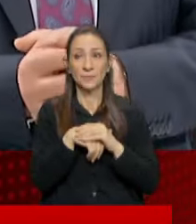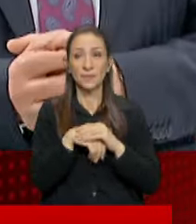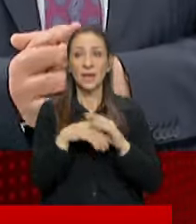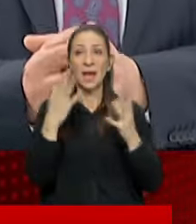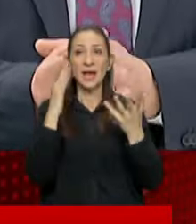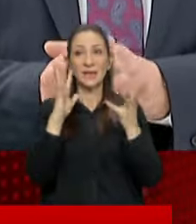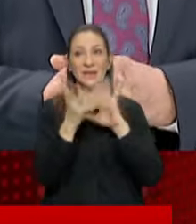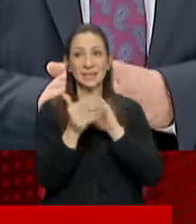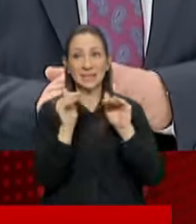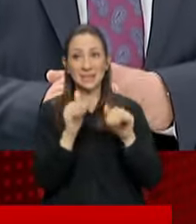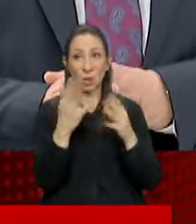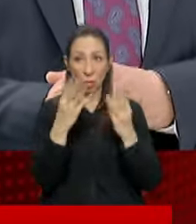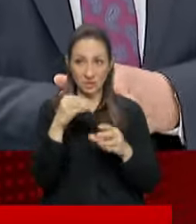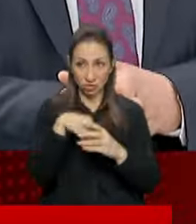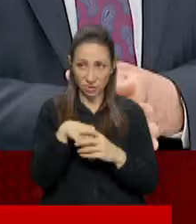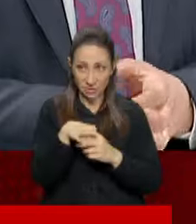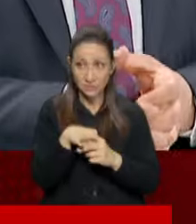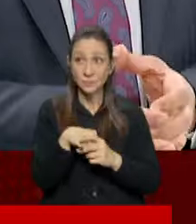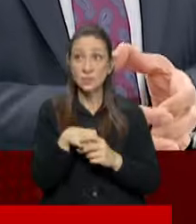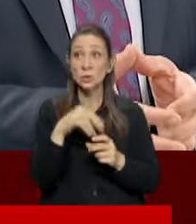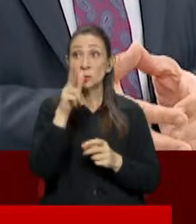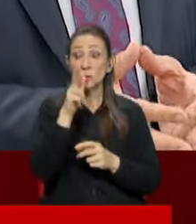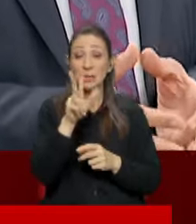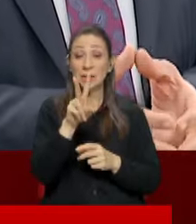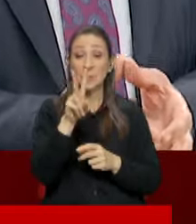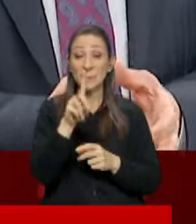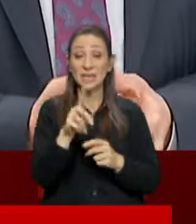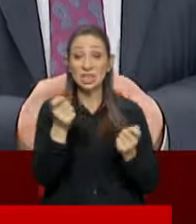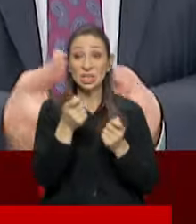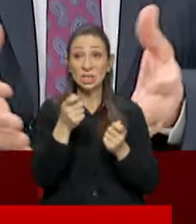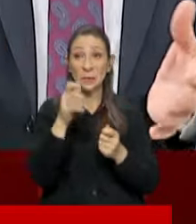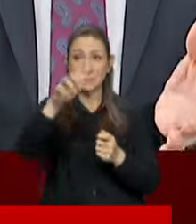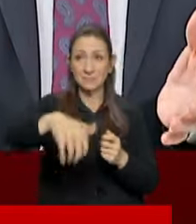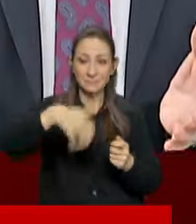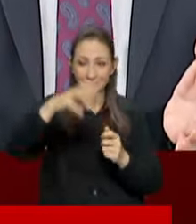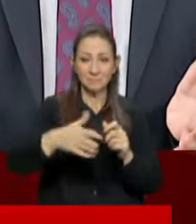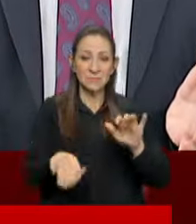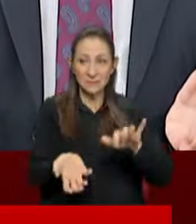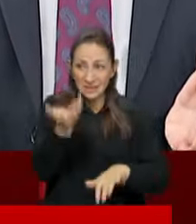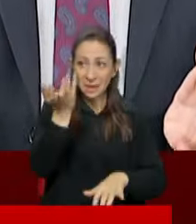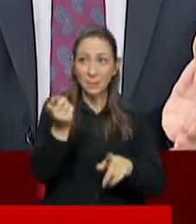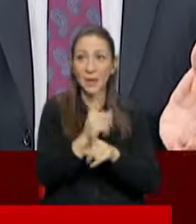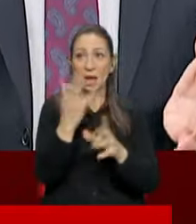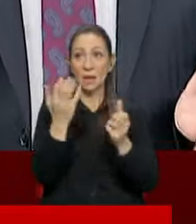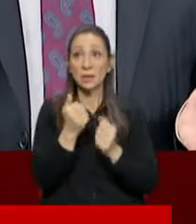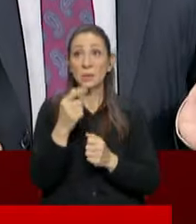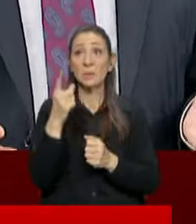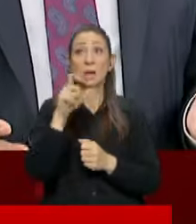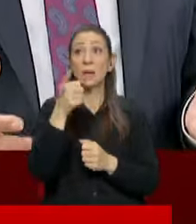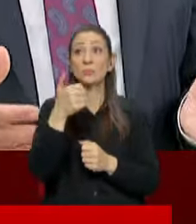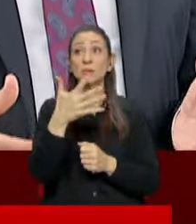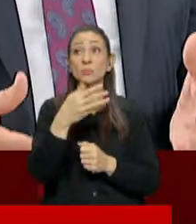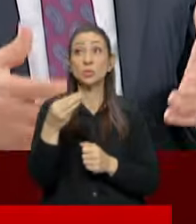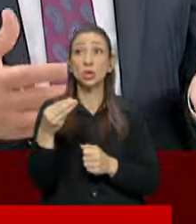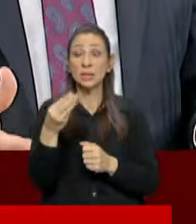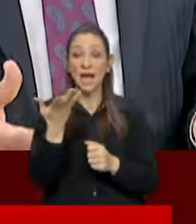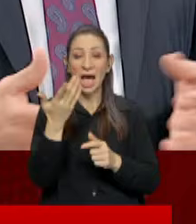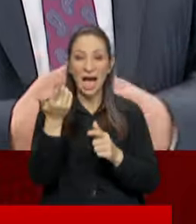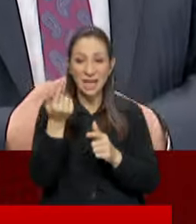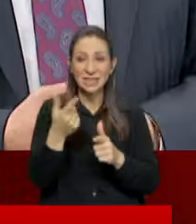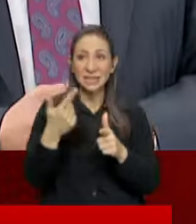küresel ısınmaya destek olsun diye. 321 iş makinesi aldık ki 321 iş makinesi ayda 65 milyon daha az